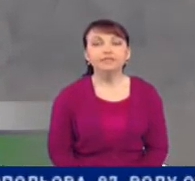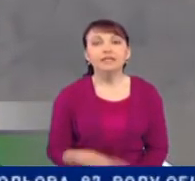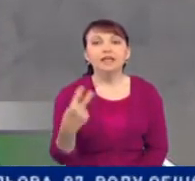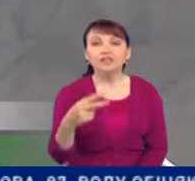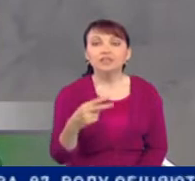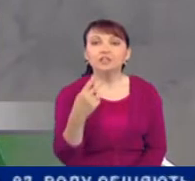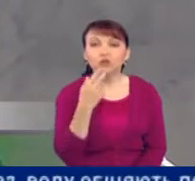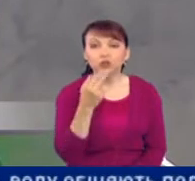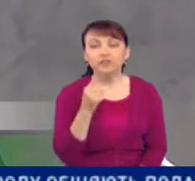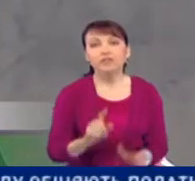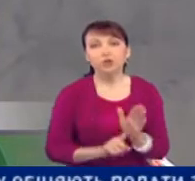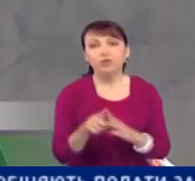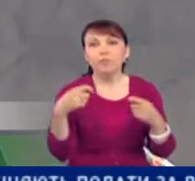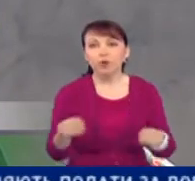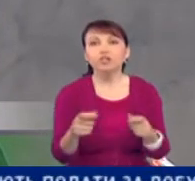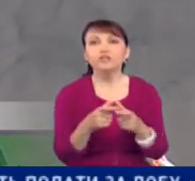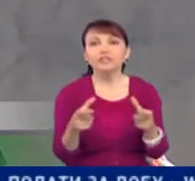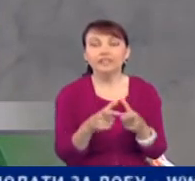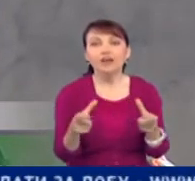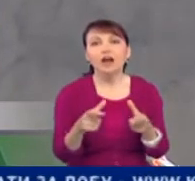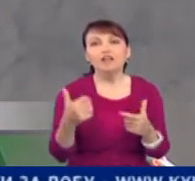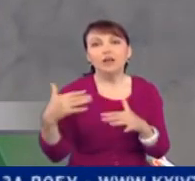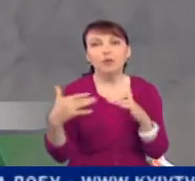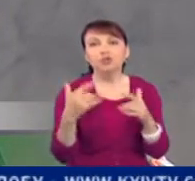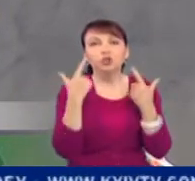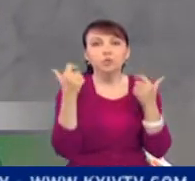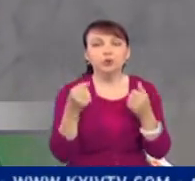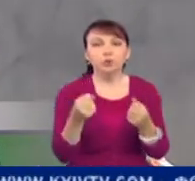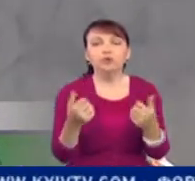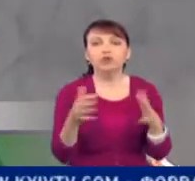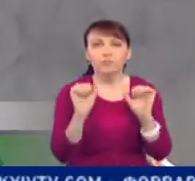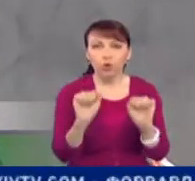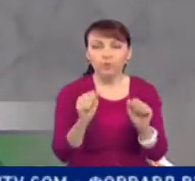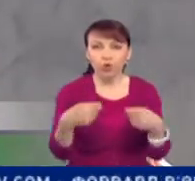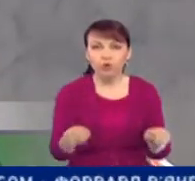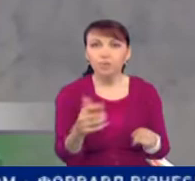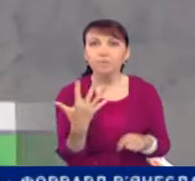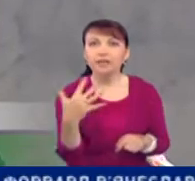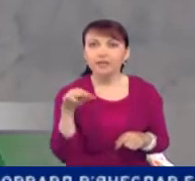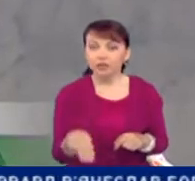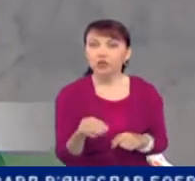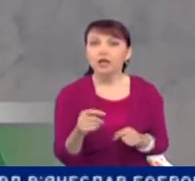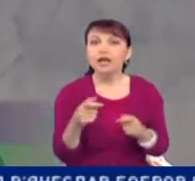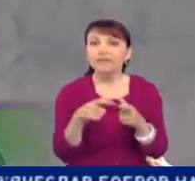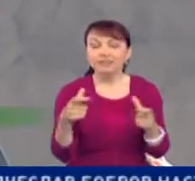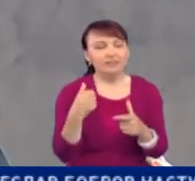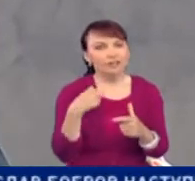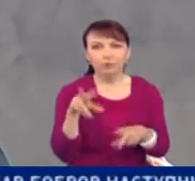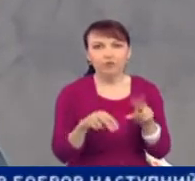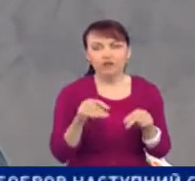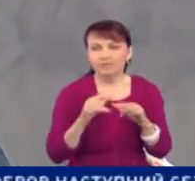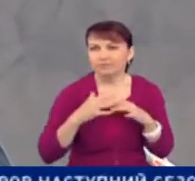20 червня стартував продаж квитків на матч за Суперкубок. Наразі продано 5 тисяч квитків. Сподіваюся, що на грі буде аншлаг.